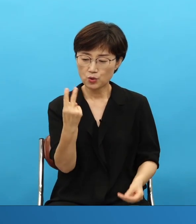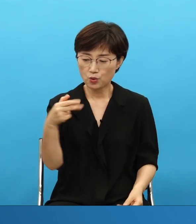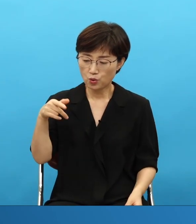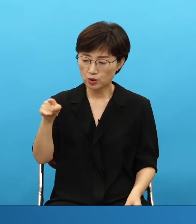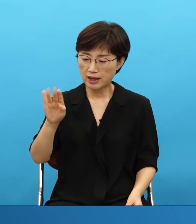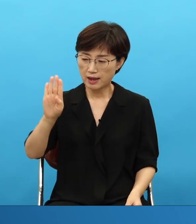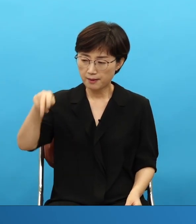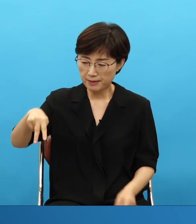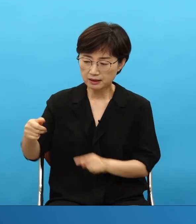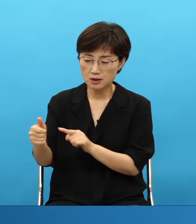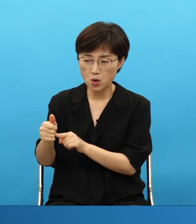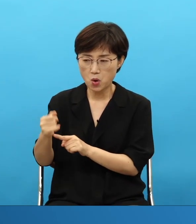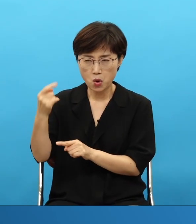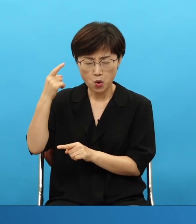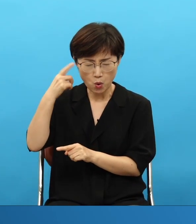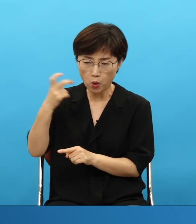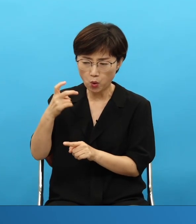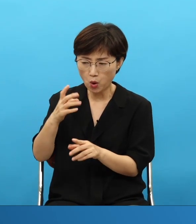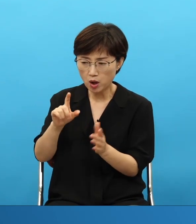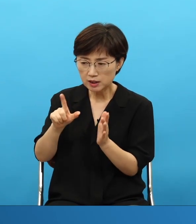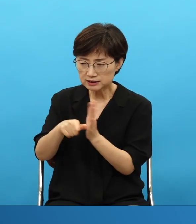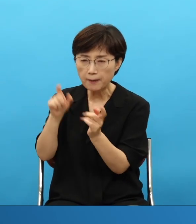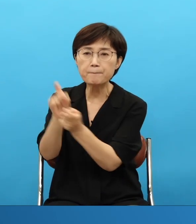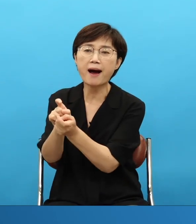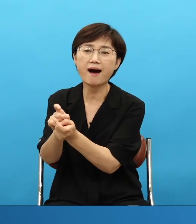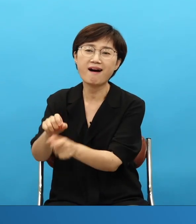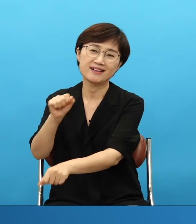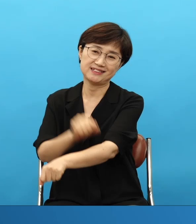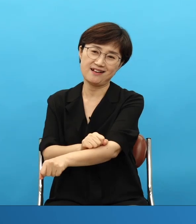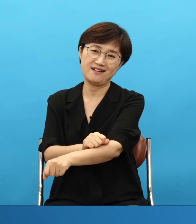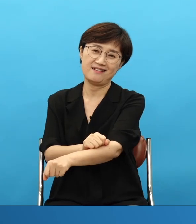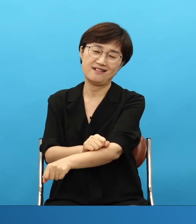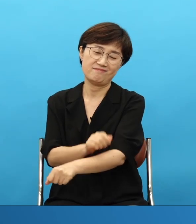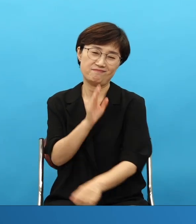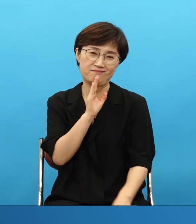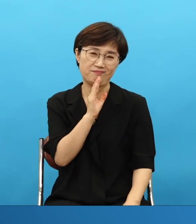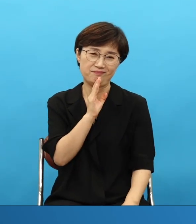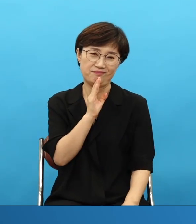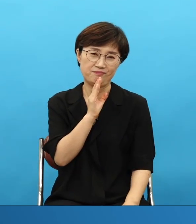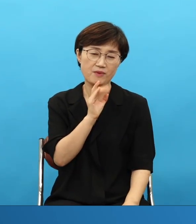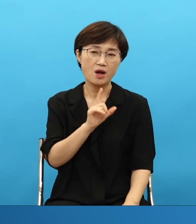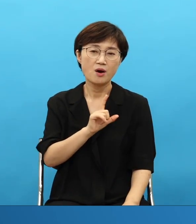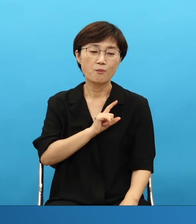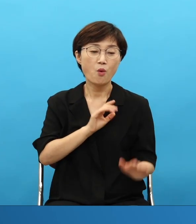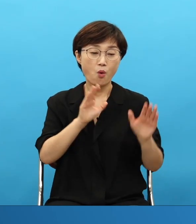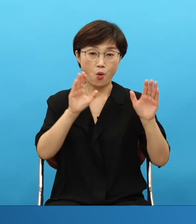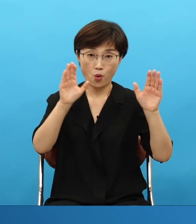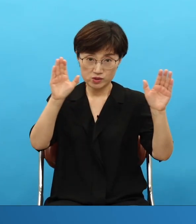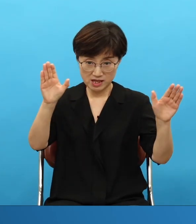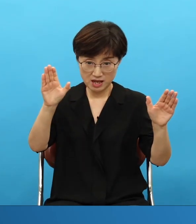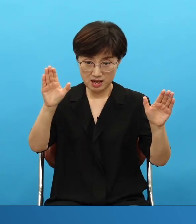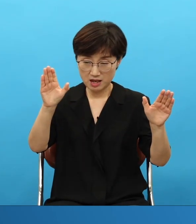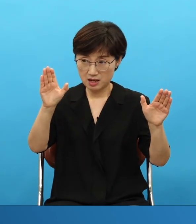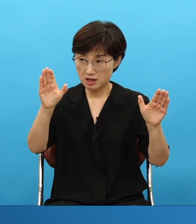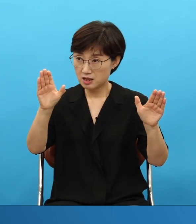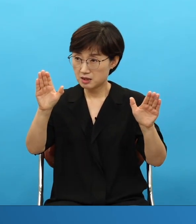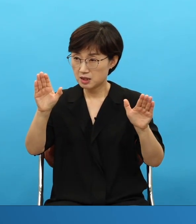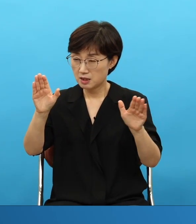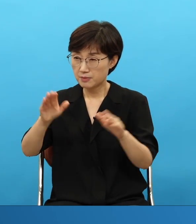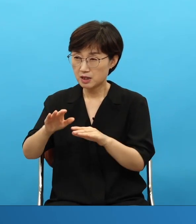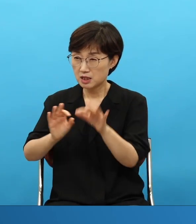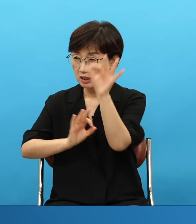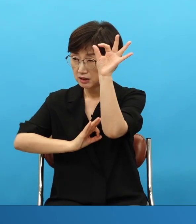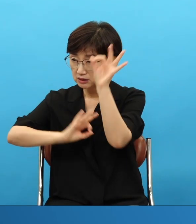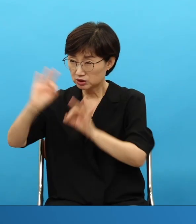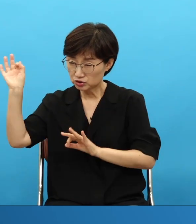timing. 나중에 이 모세는 아무것도 하지 못하고 도망자가 됐는데 이 모세를 도운 이드로